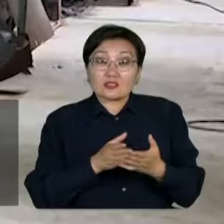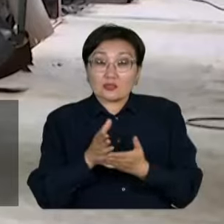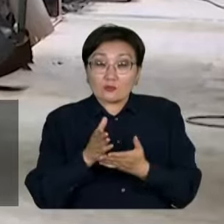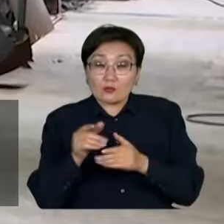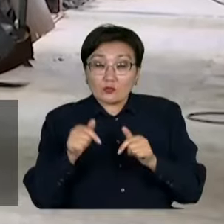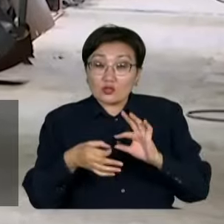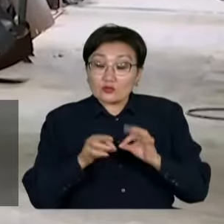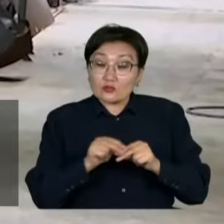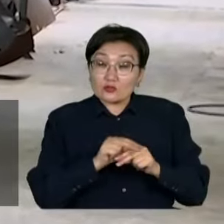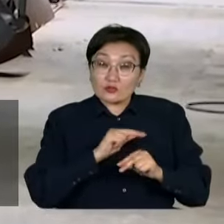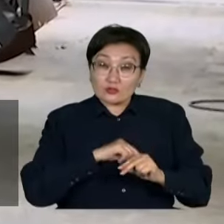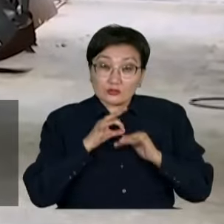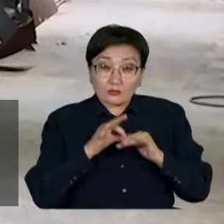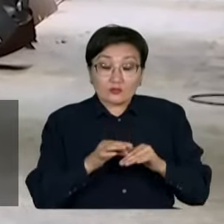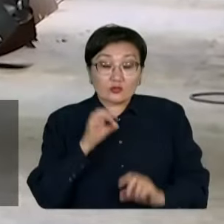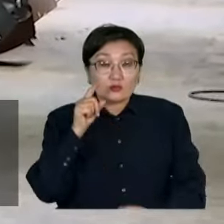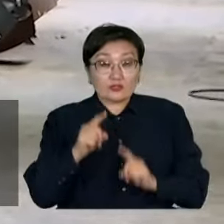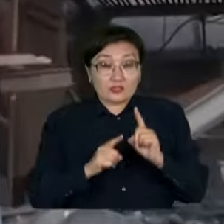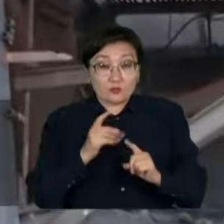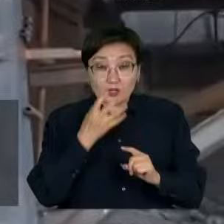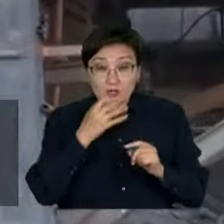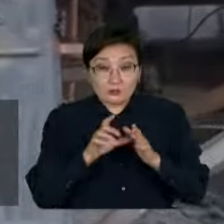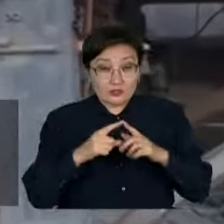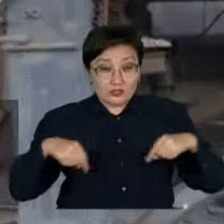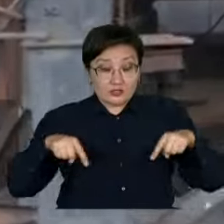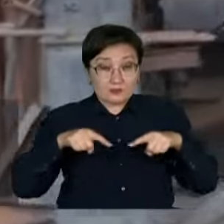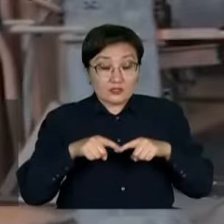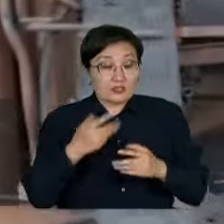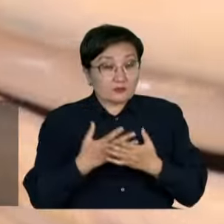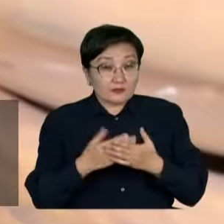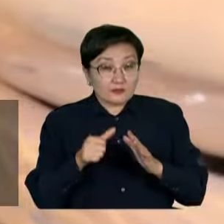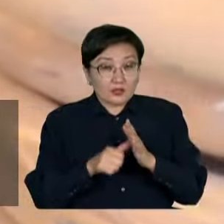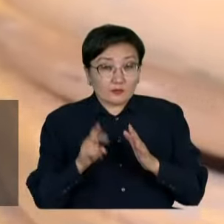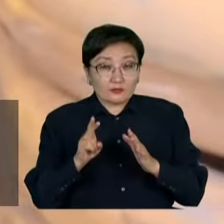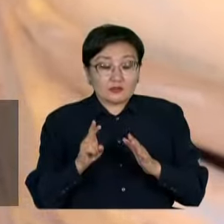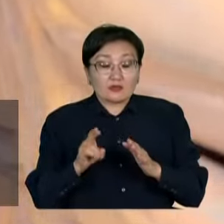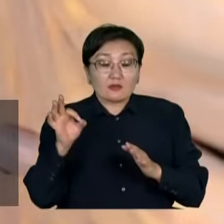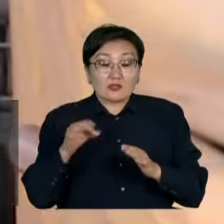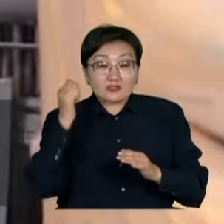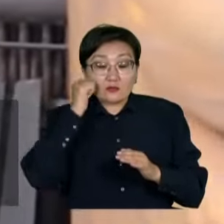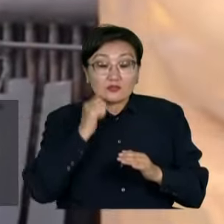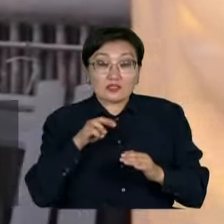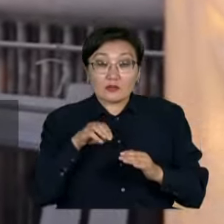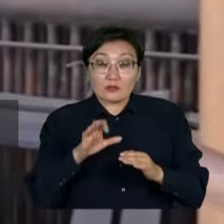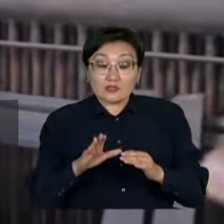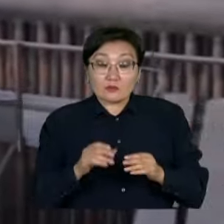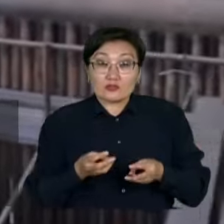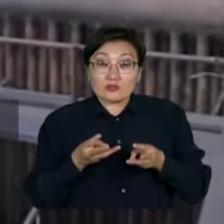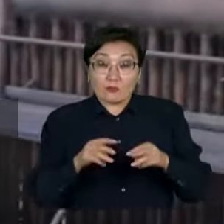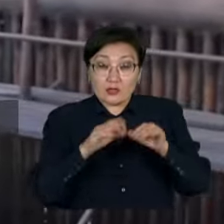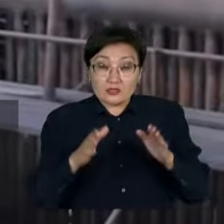жүріп жатқан көрінеді. Өйткені Жезқазғандағы жылу электр орталығының өзі шамамен 60%-ға тозыпты. Ал Сәтбаевтағы